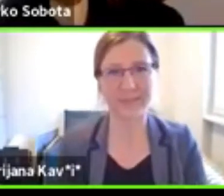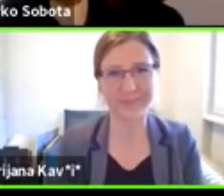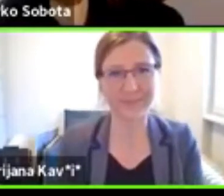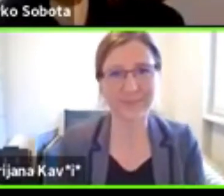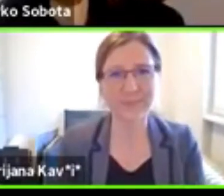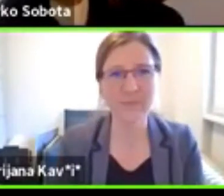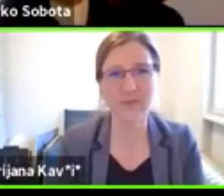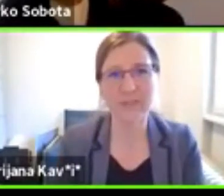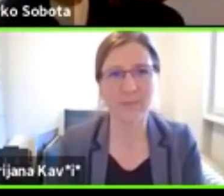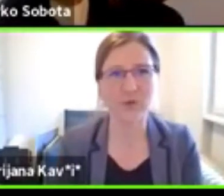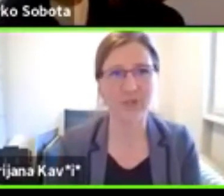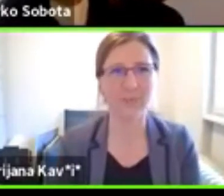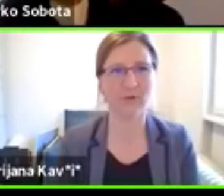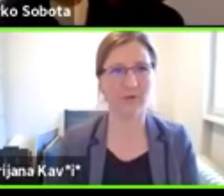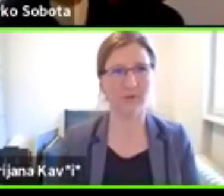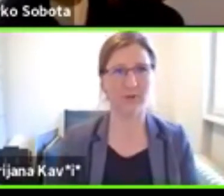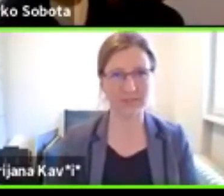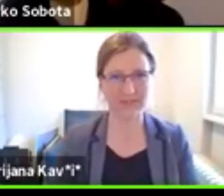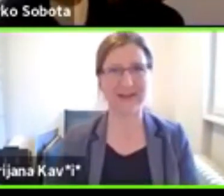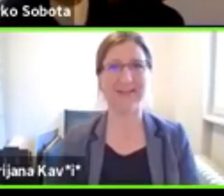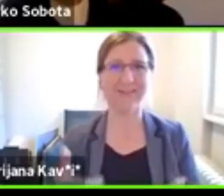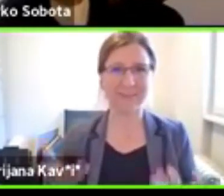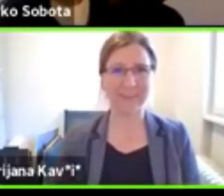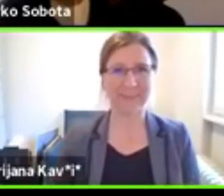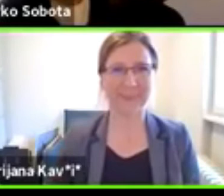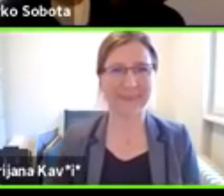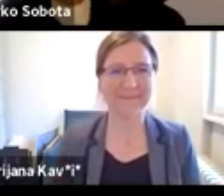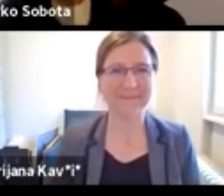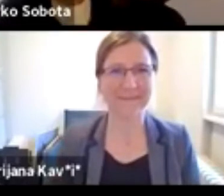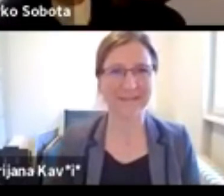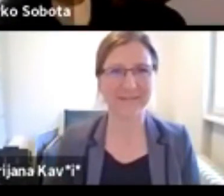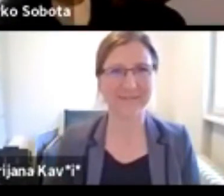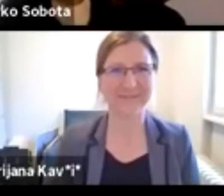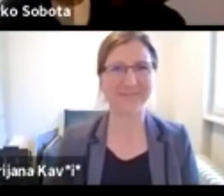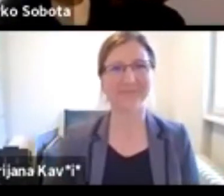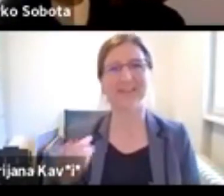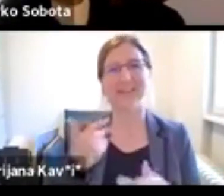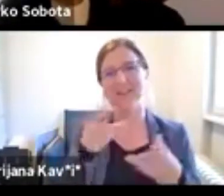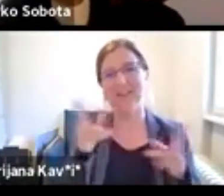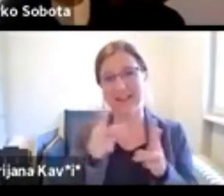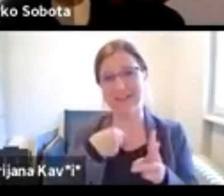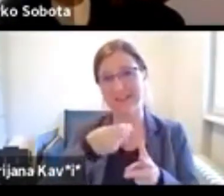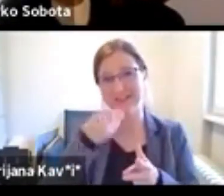i to se može lijepo ostvariti. Super. Hvala vam, Dorijana.